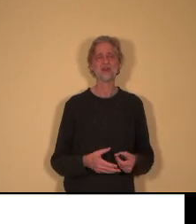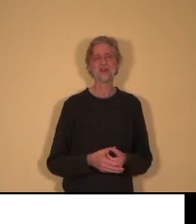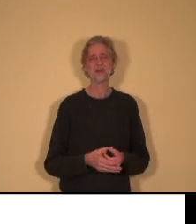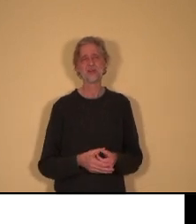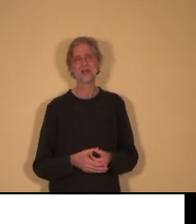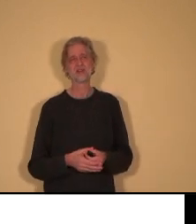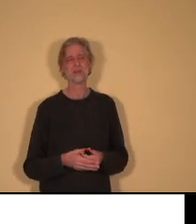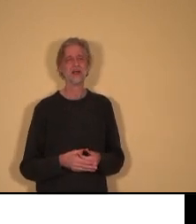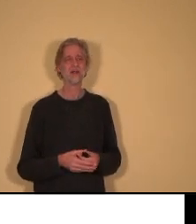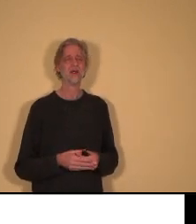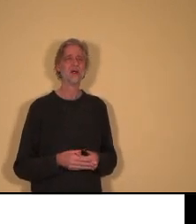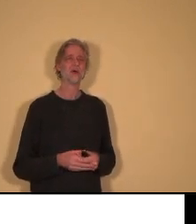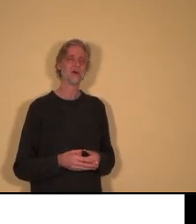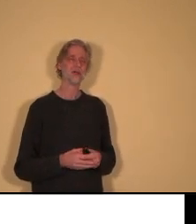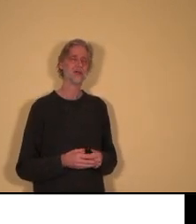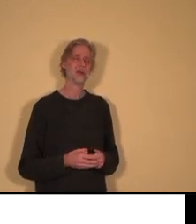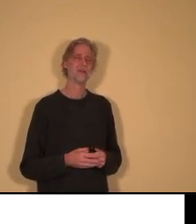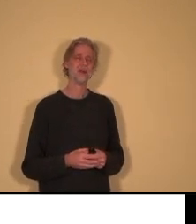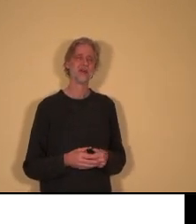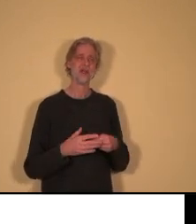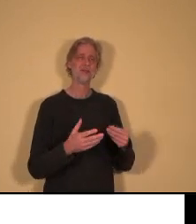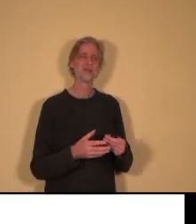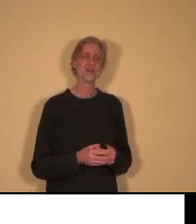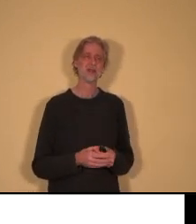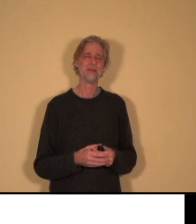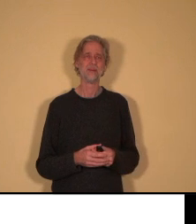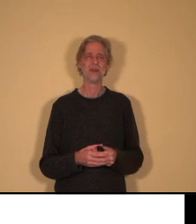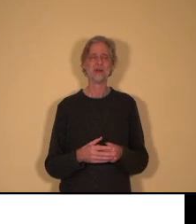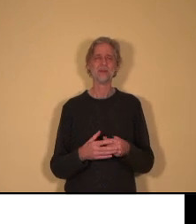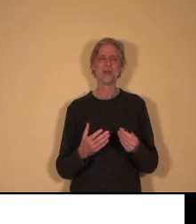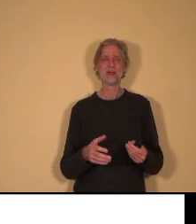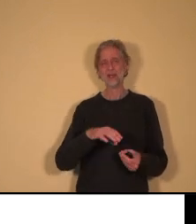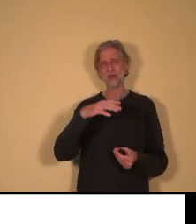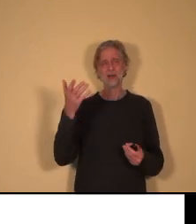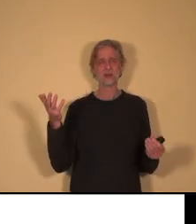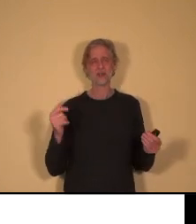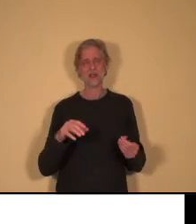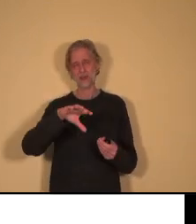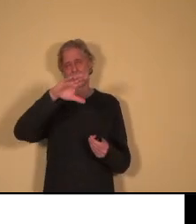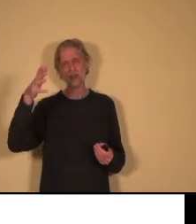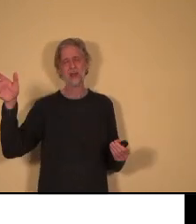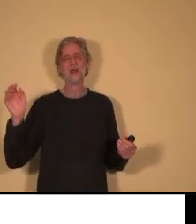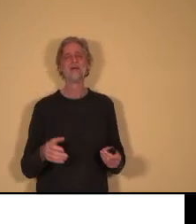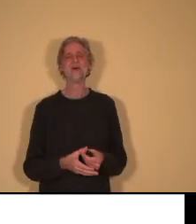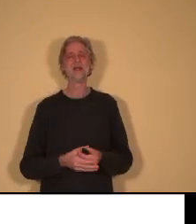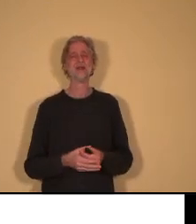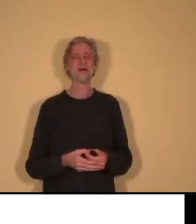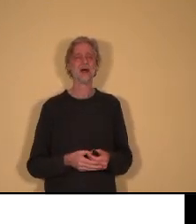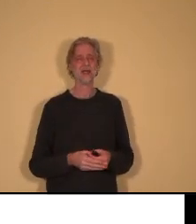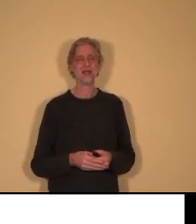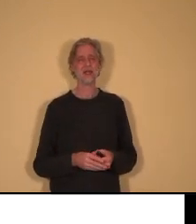was Sinnvolles wieder zu machen. Und was hilft dem Chemiker oder der Chemikerin,